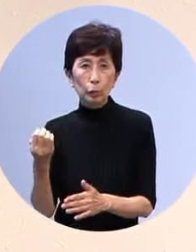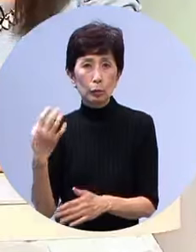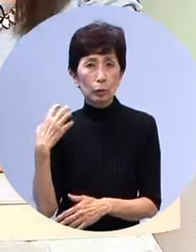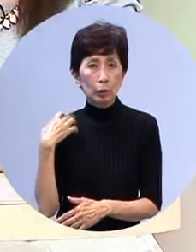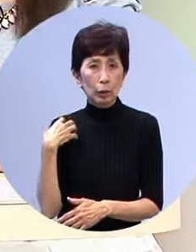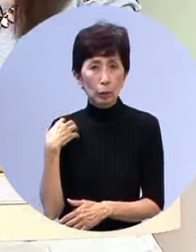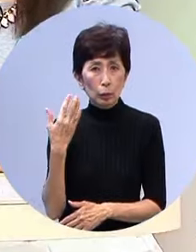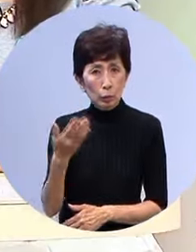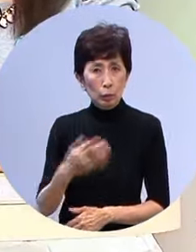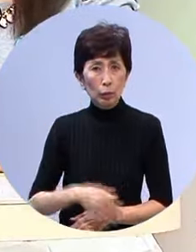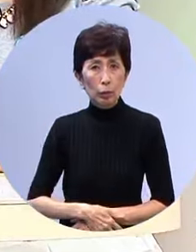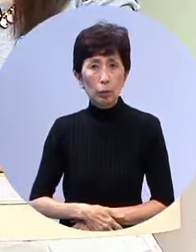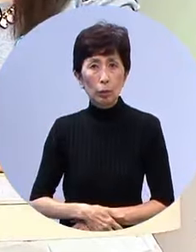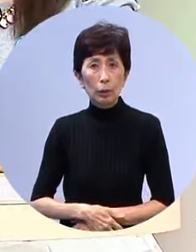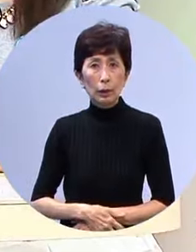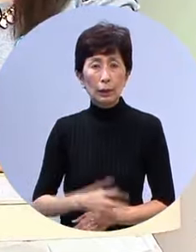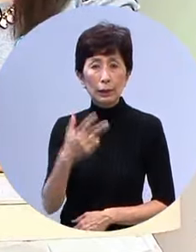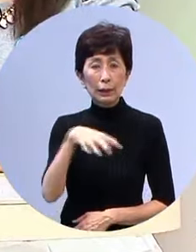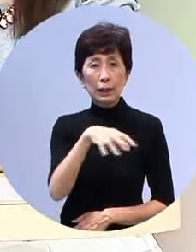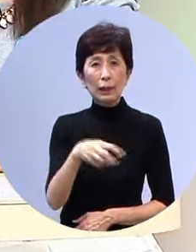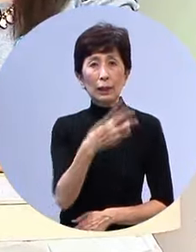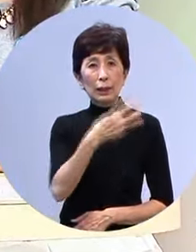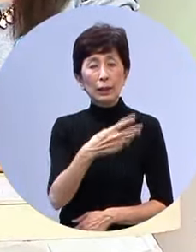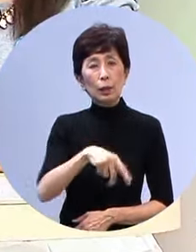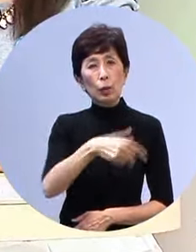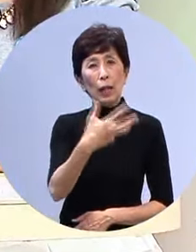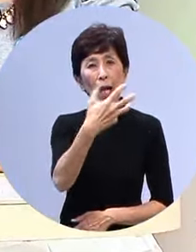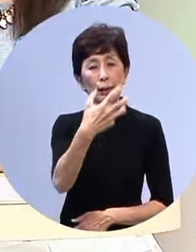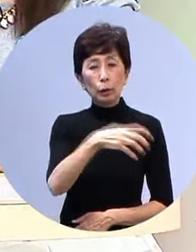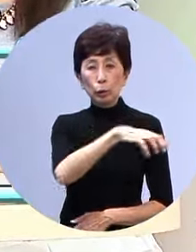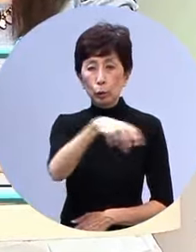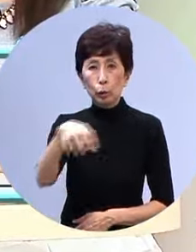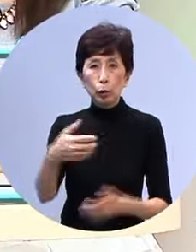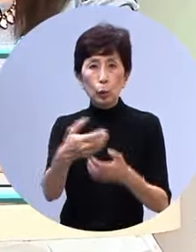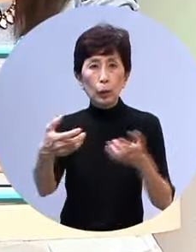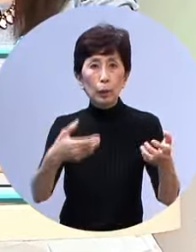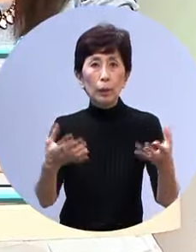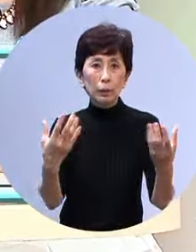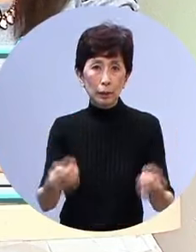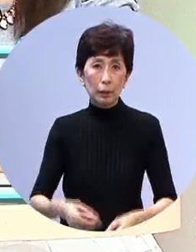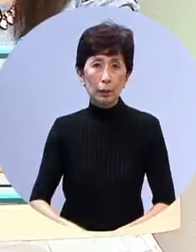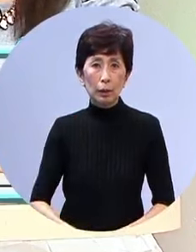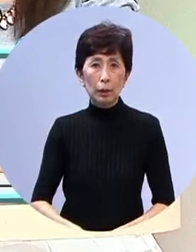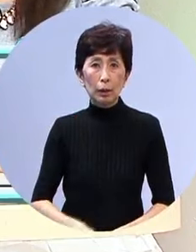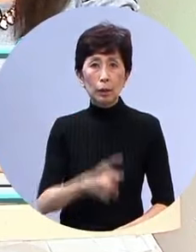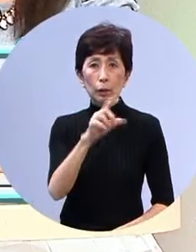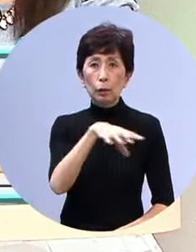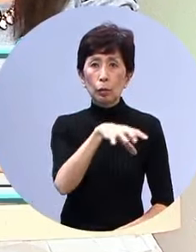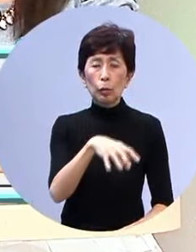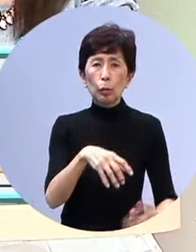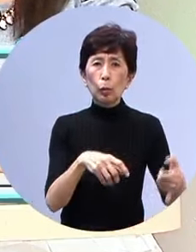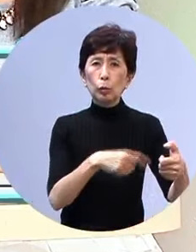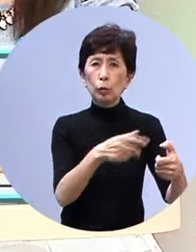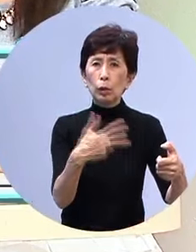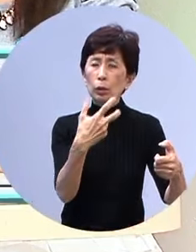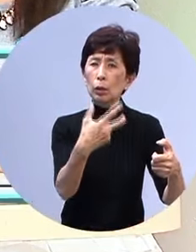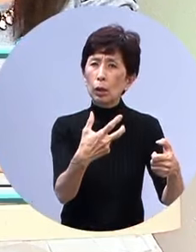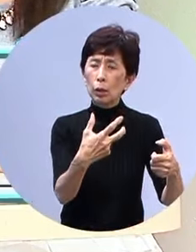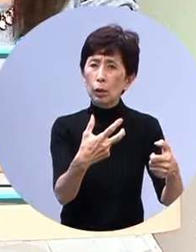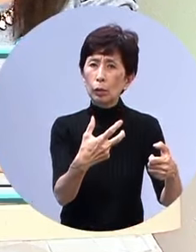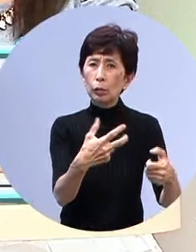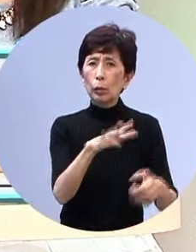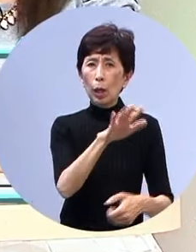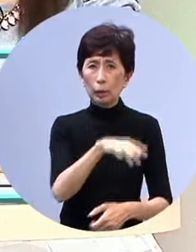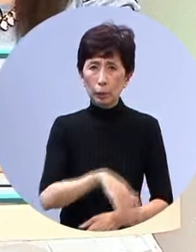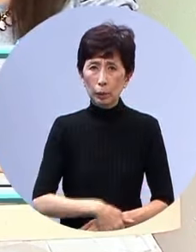か？ 市内を3580調査区に分け、おおむね50から70世帯のいる調査区を1